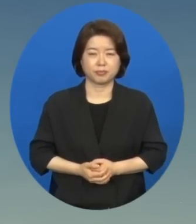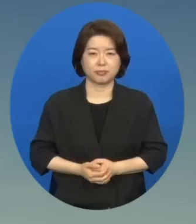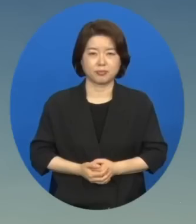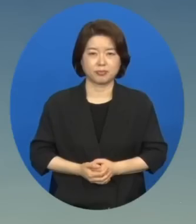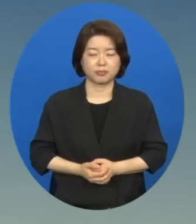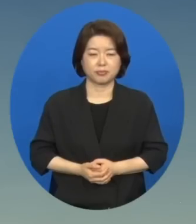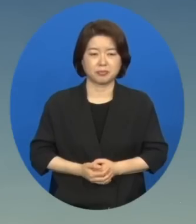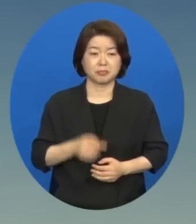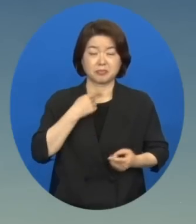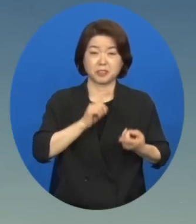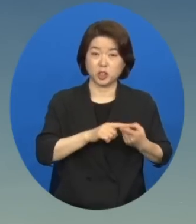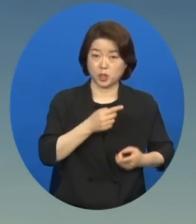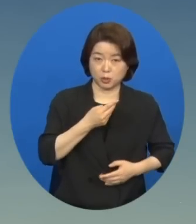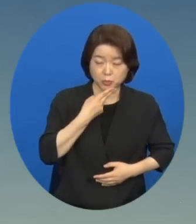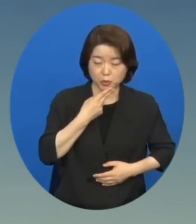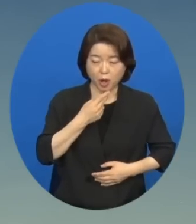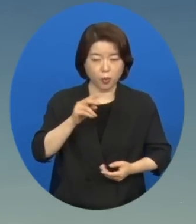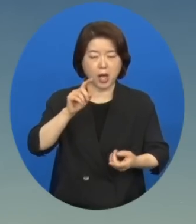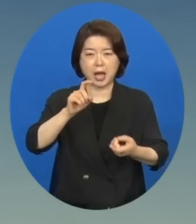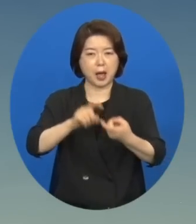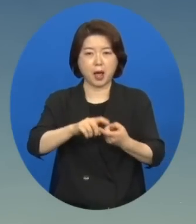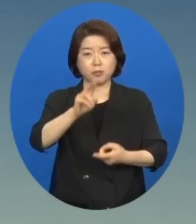무정함과 무관심이에요.